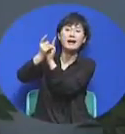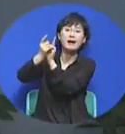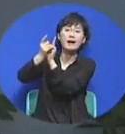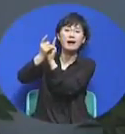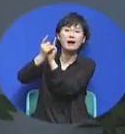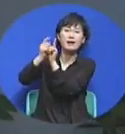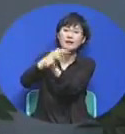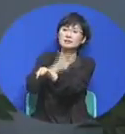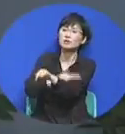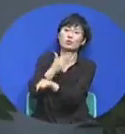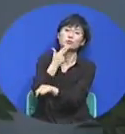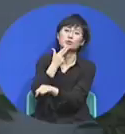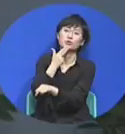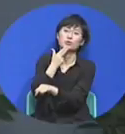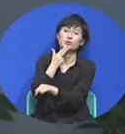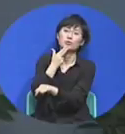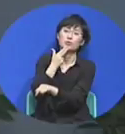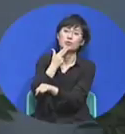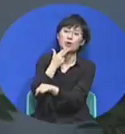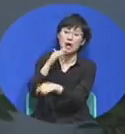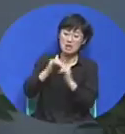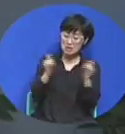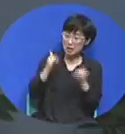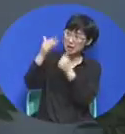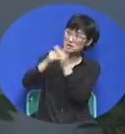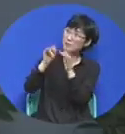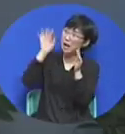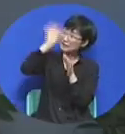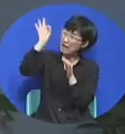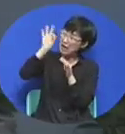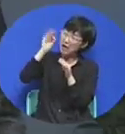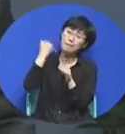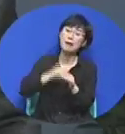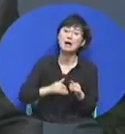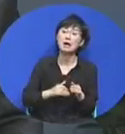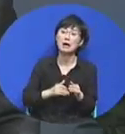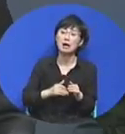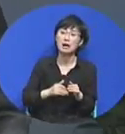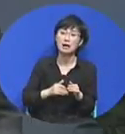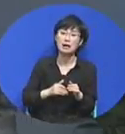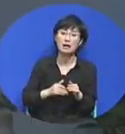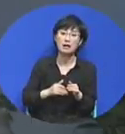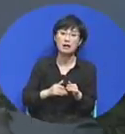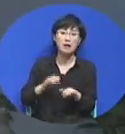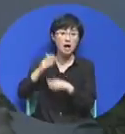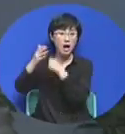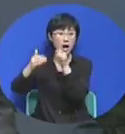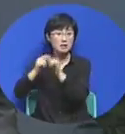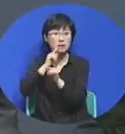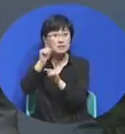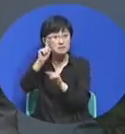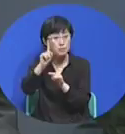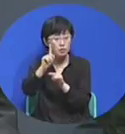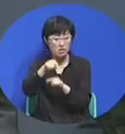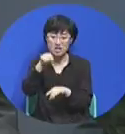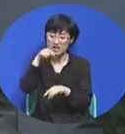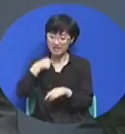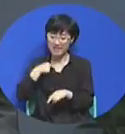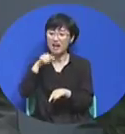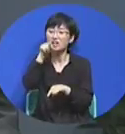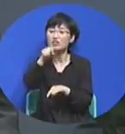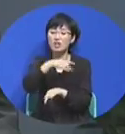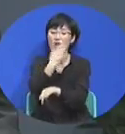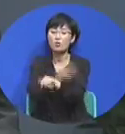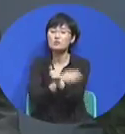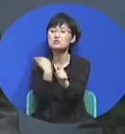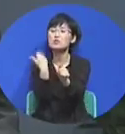not capable of doing that. 하나님은 거짓말하지 않습니다. God does not lie. 내가 너에게 사단이길 권세를 준다 이랬어요. He says, I will give you authority